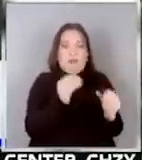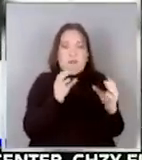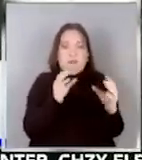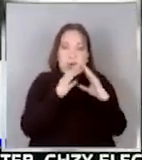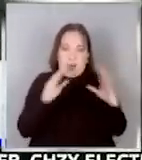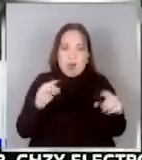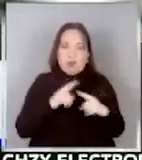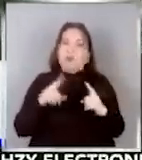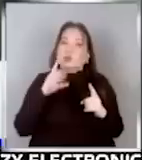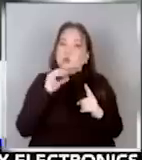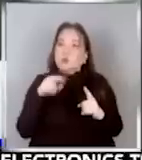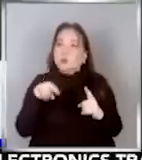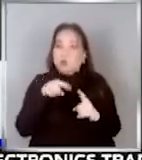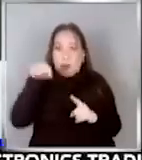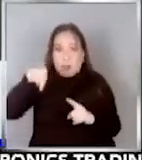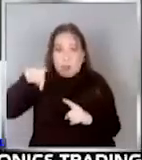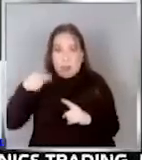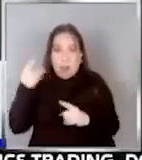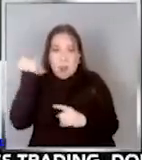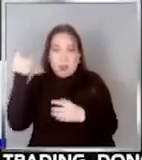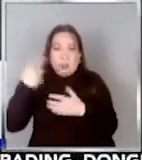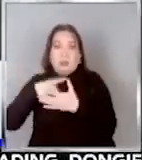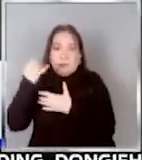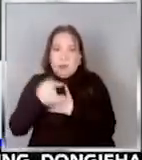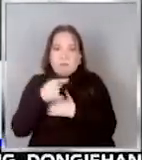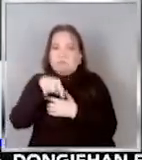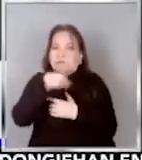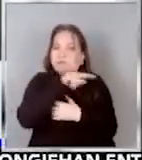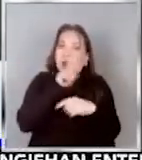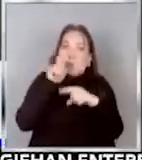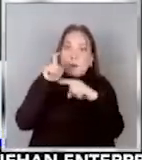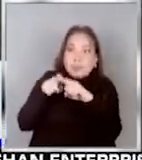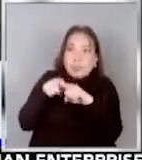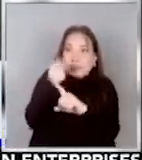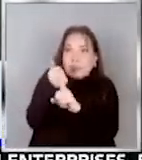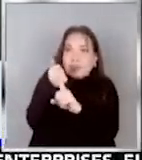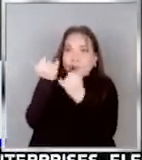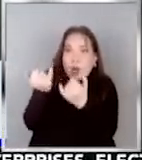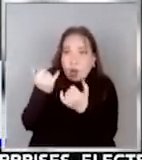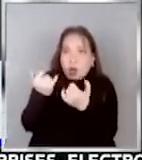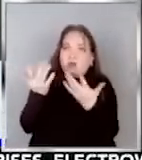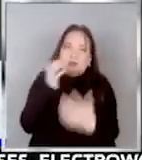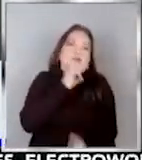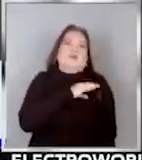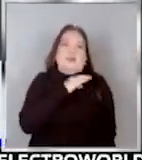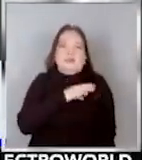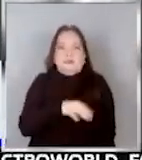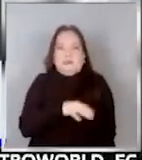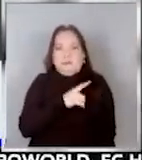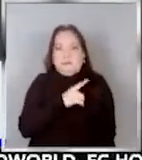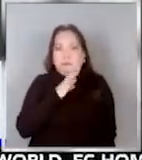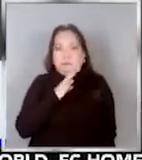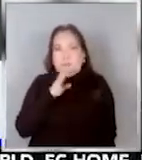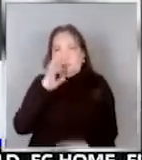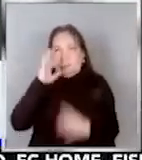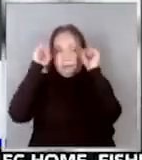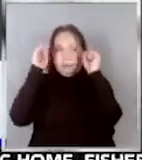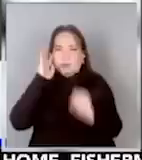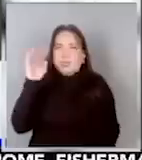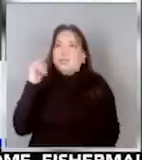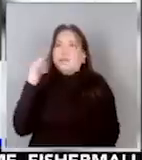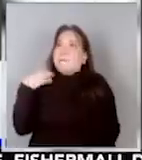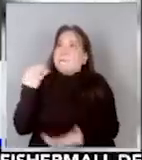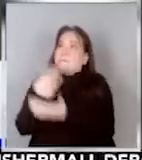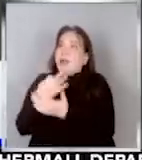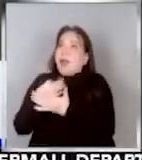direktang makikinabang. Siguro mga maglalagay tayo diyan, siguro mga pag nakahanap tayo ng pera, mga 1 billion